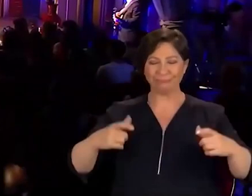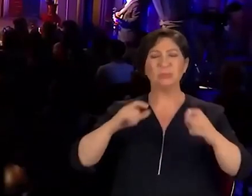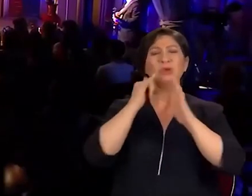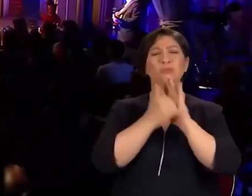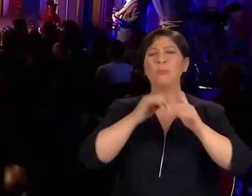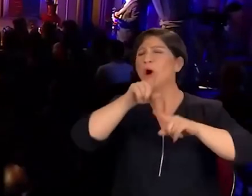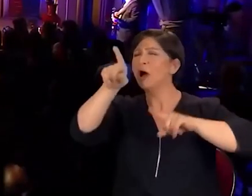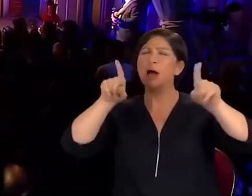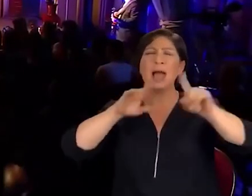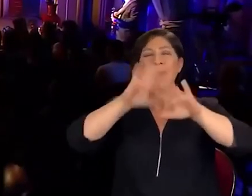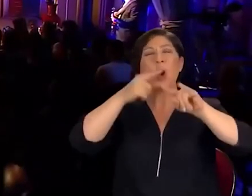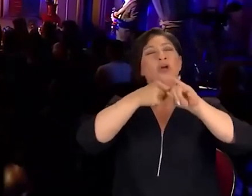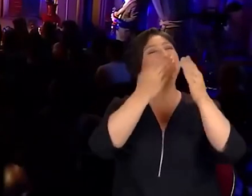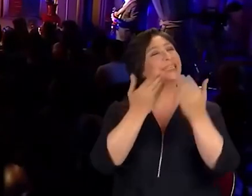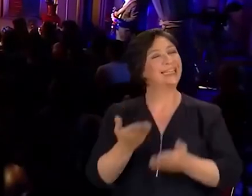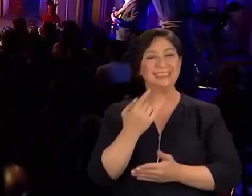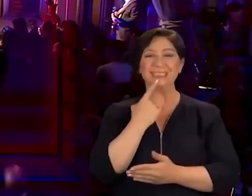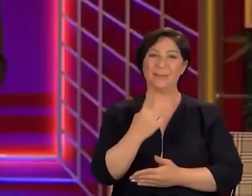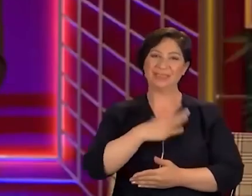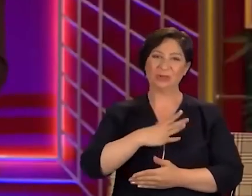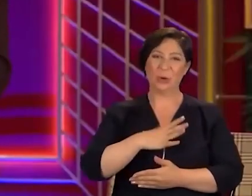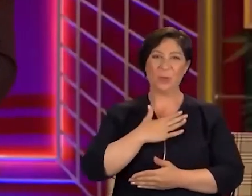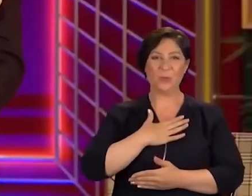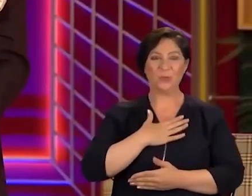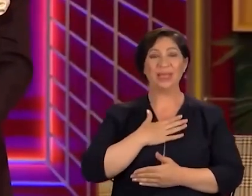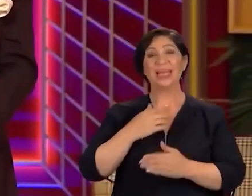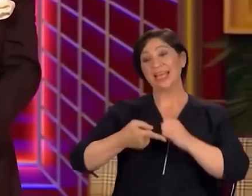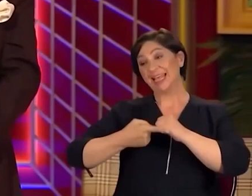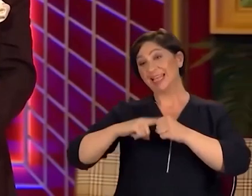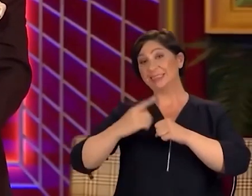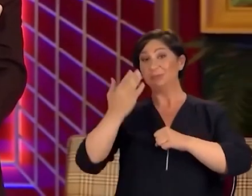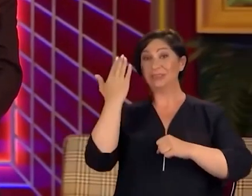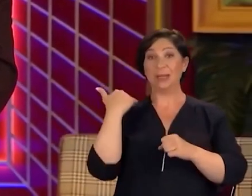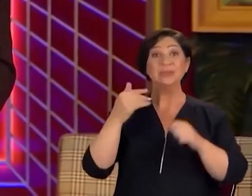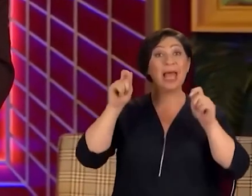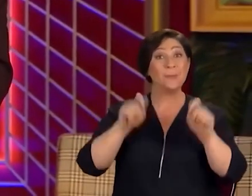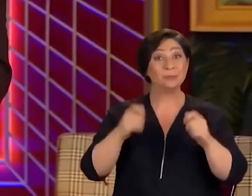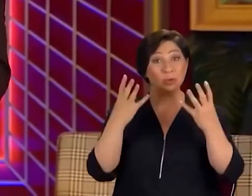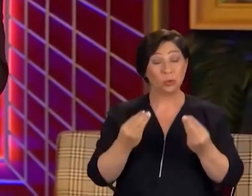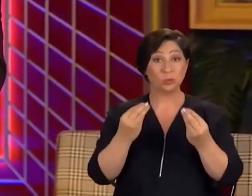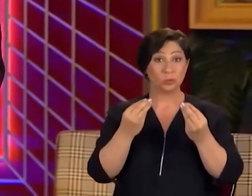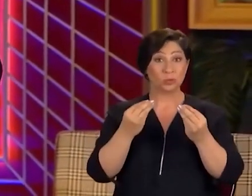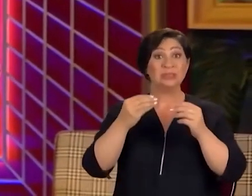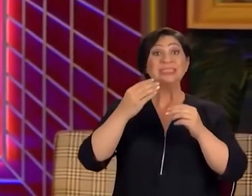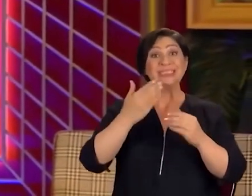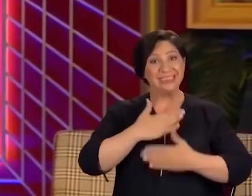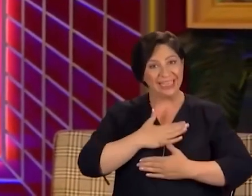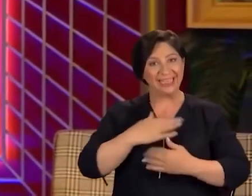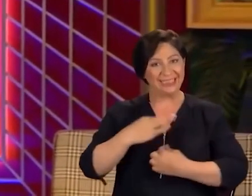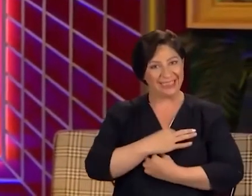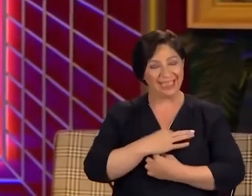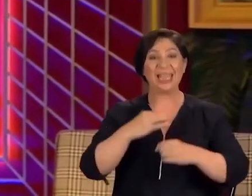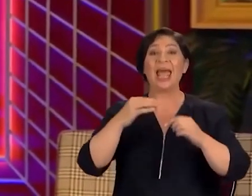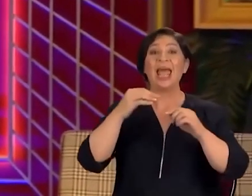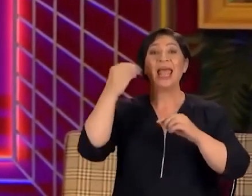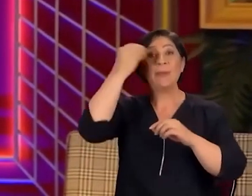platformlarda hoş geldiniz demek istiyorum. Tabii ki. Geçtiğimiz hafta gerçekleştirdiğimiz yayın Sayın Ekrem